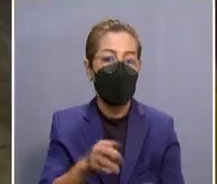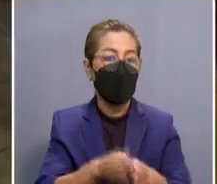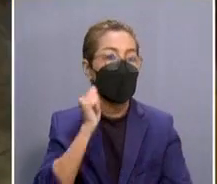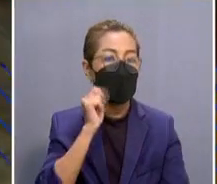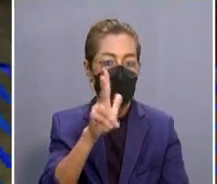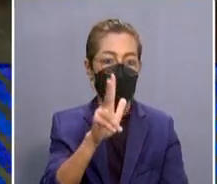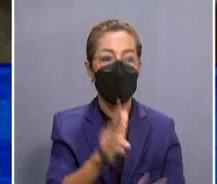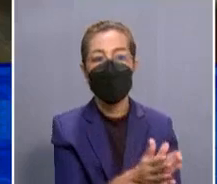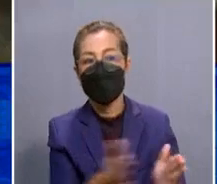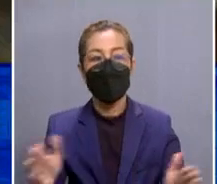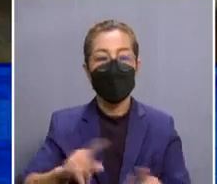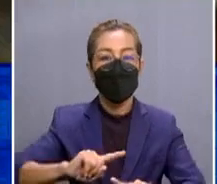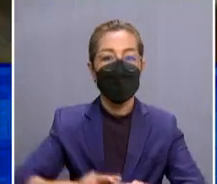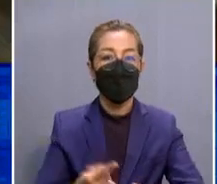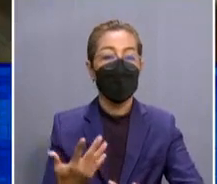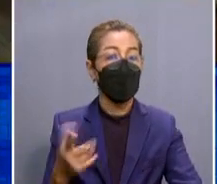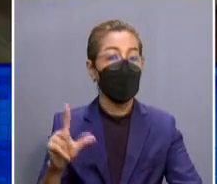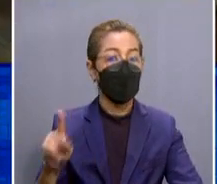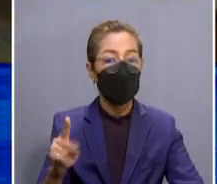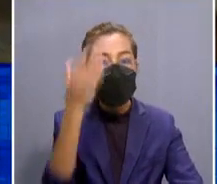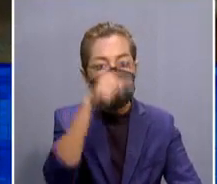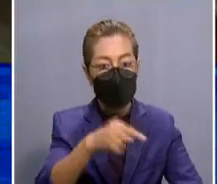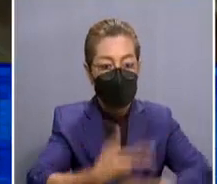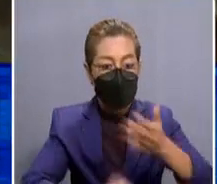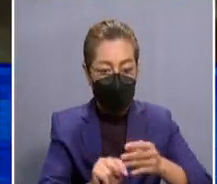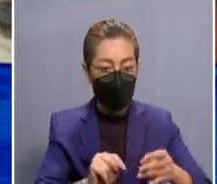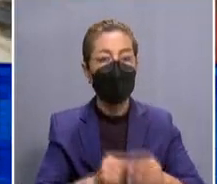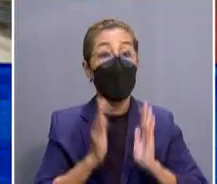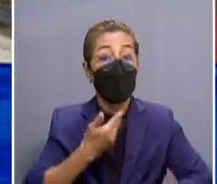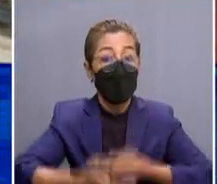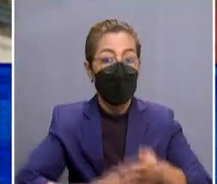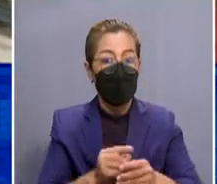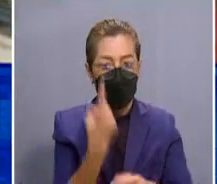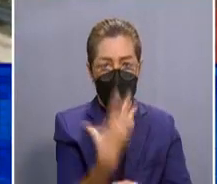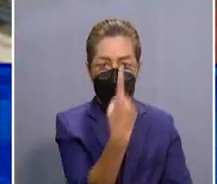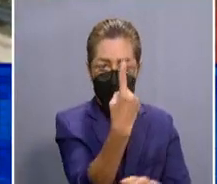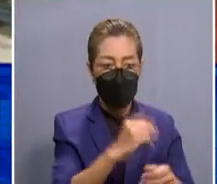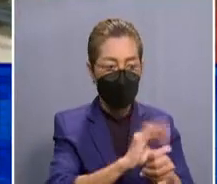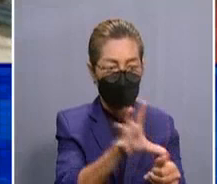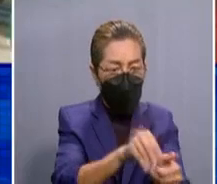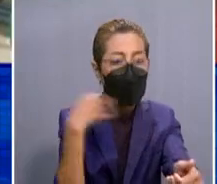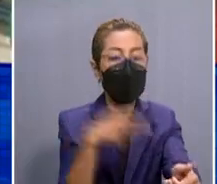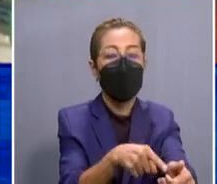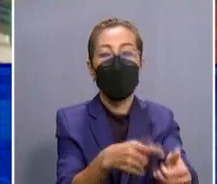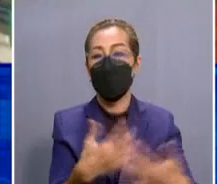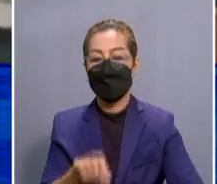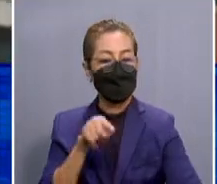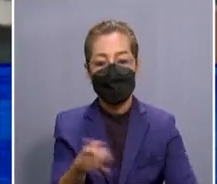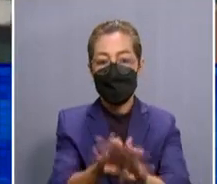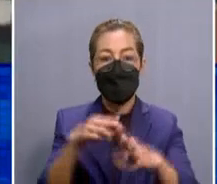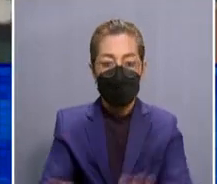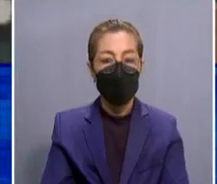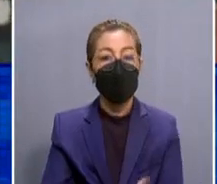พฤษภาคมเพราะว่าพบแม่ค้าในตลาดติดเชื้อ 1คนนะฮะเจ้าหน้าที่เข้าไปทำการฉีดพ่นน้ำยาฆ่าเชื้อแล้วก็ทำความสะอาดทั้งตลาด